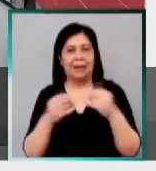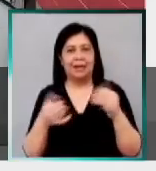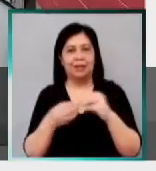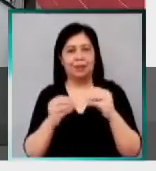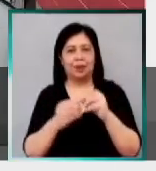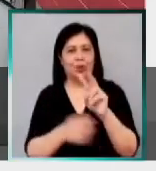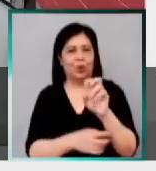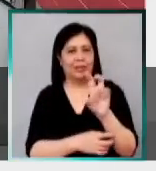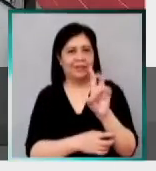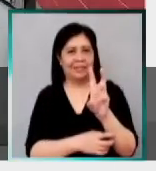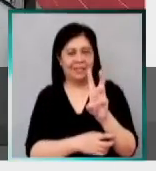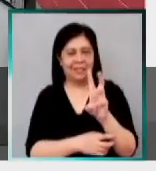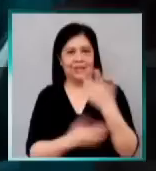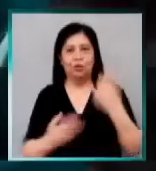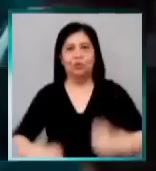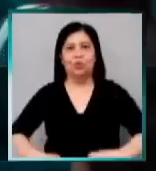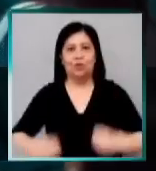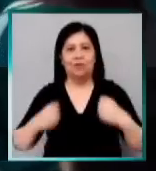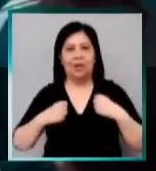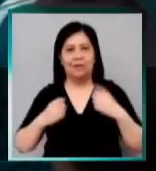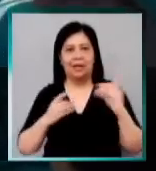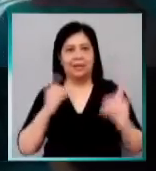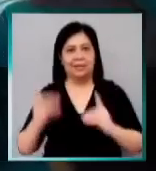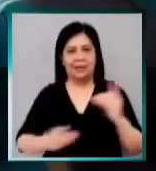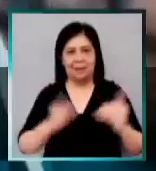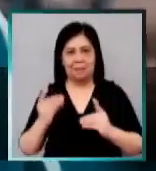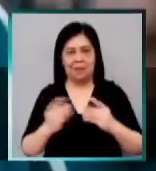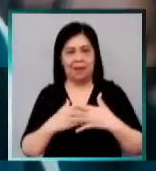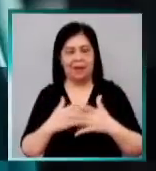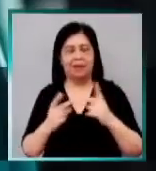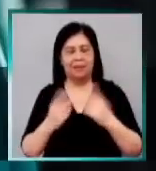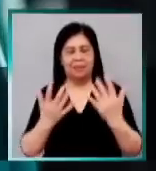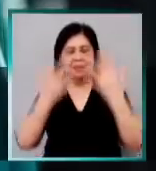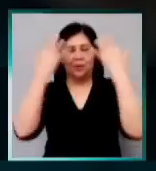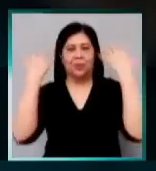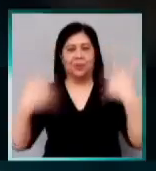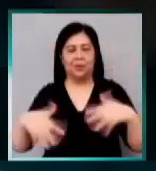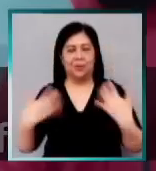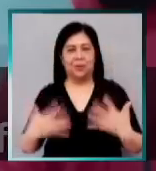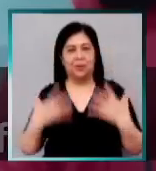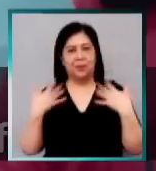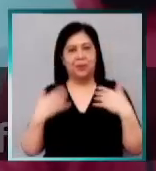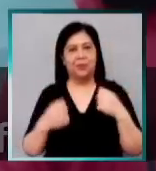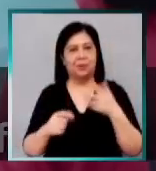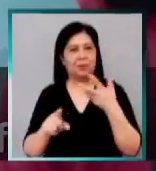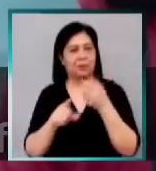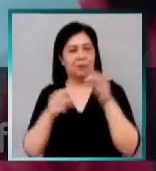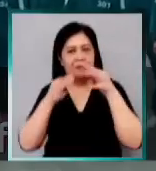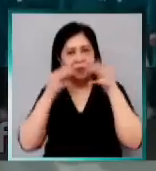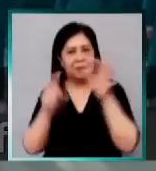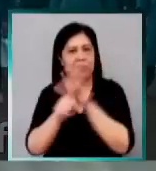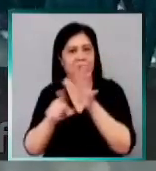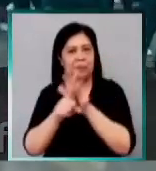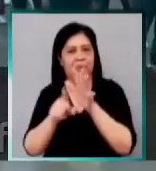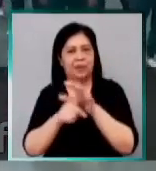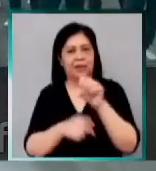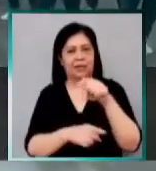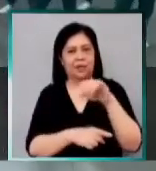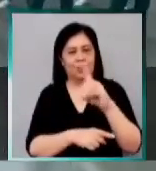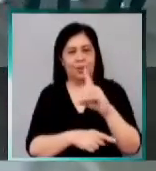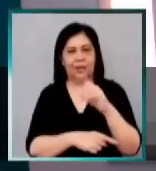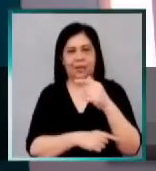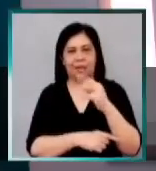sa survival drama series. Very overwhelmed daw siya sa pagiging hit ng Squid Game, lalo na sa Filipino